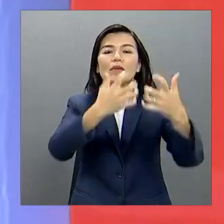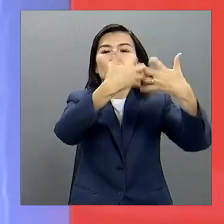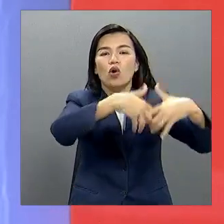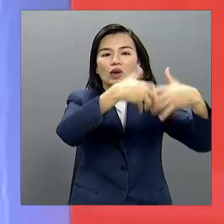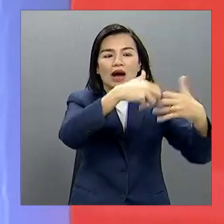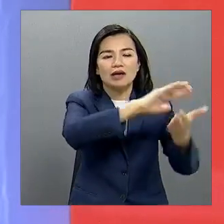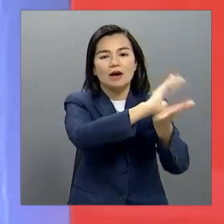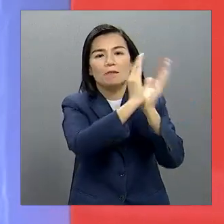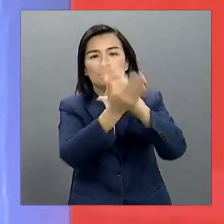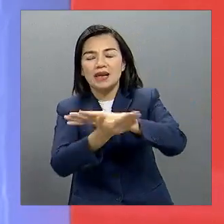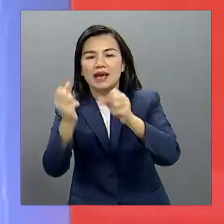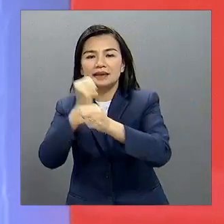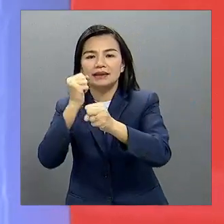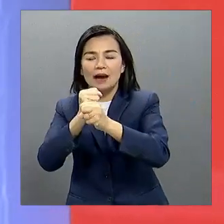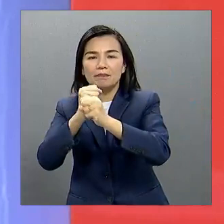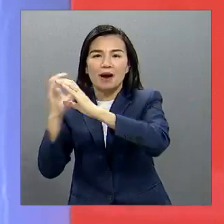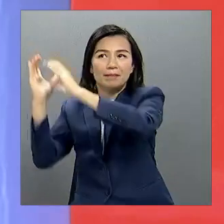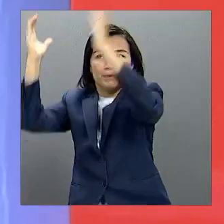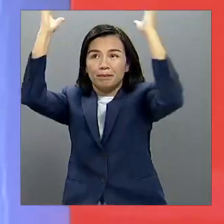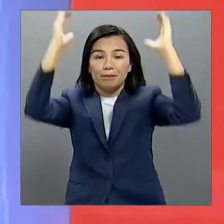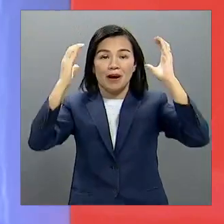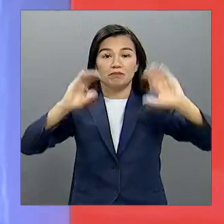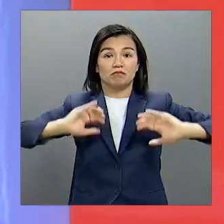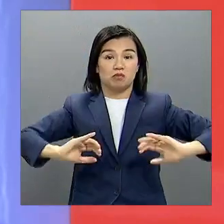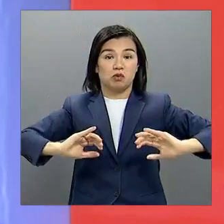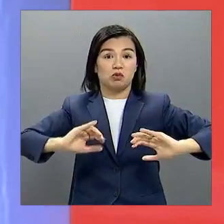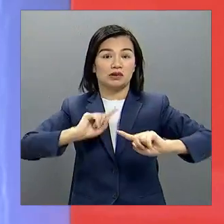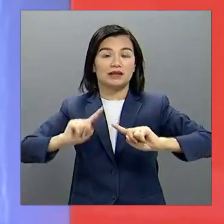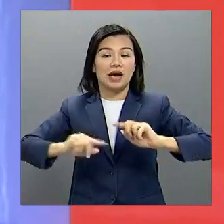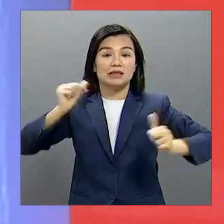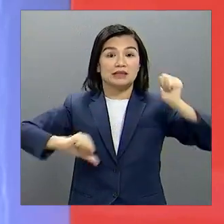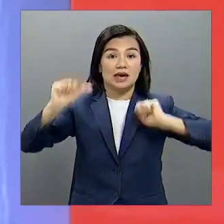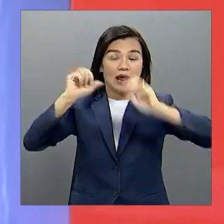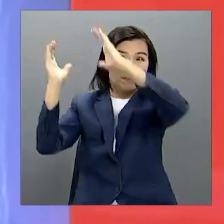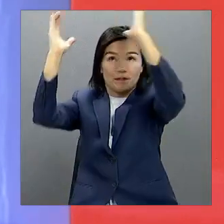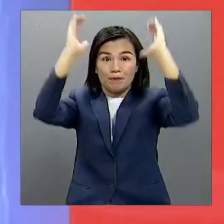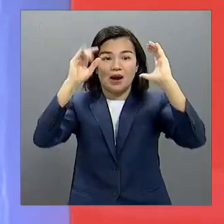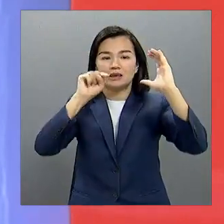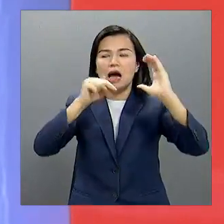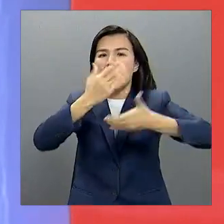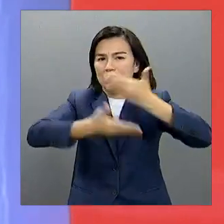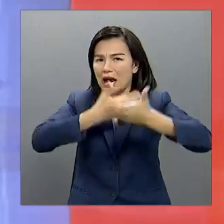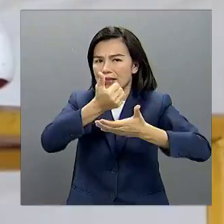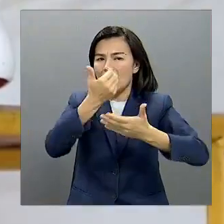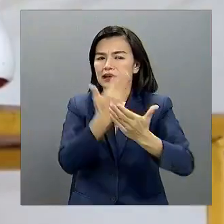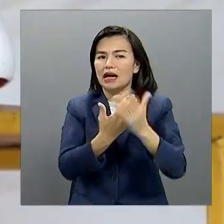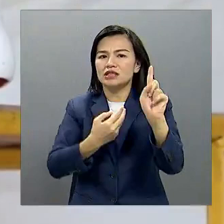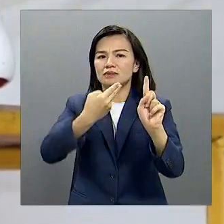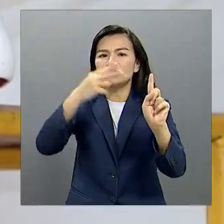โขนซึ่งขณะนี้พัฒนาฝีมือครับเสียนหนึ่งขายได้มากกว่า 12,000 บาทเลยครับ